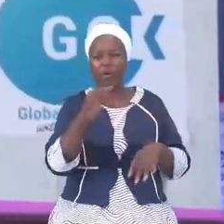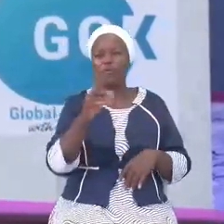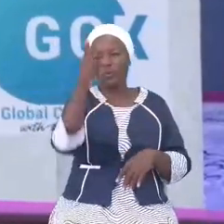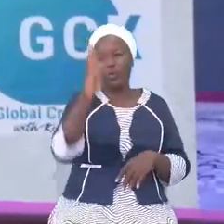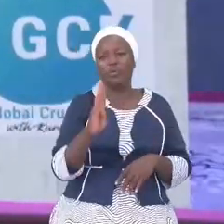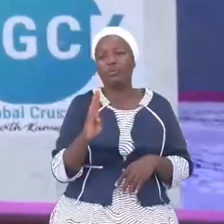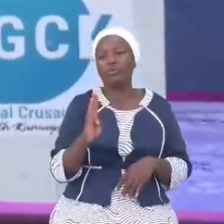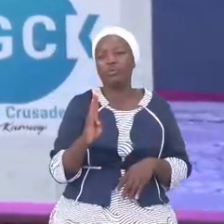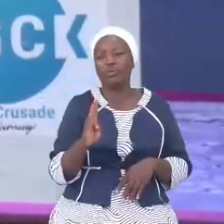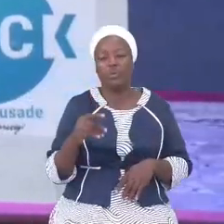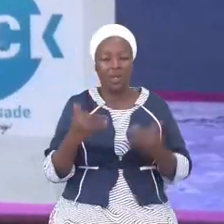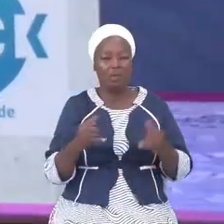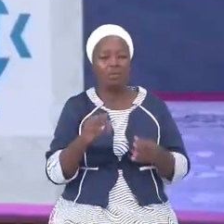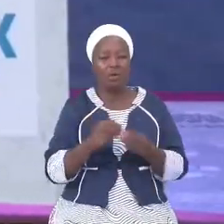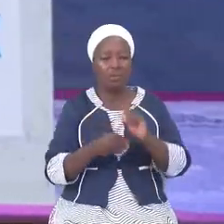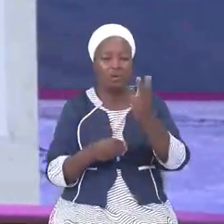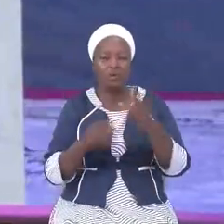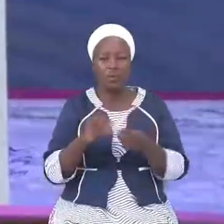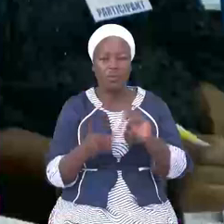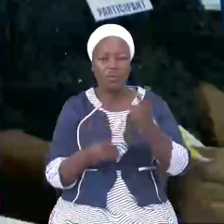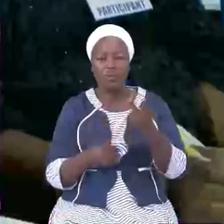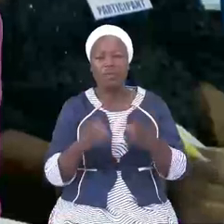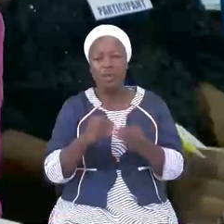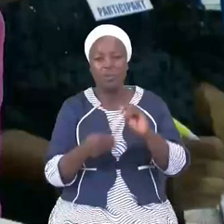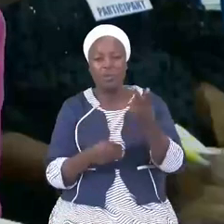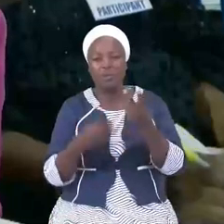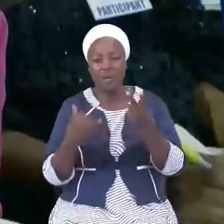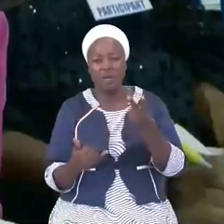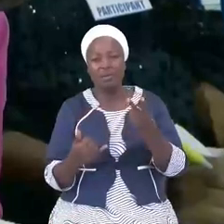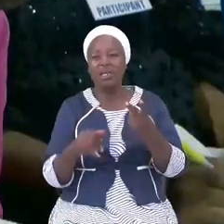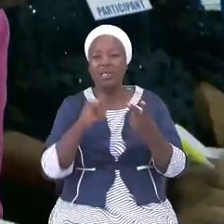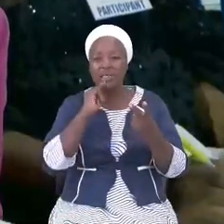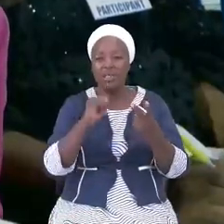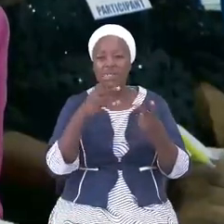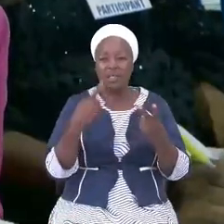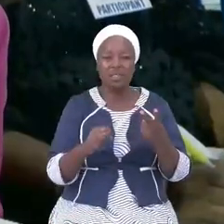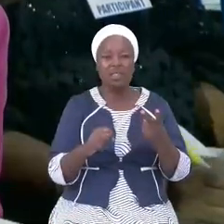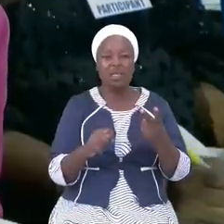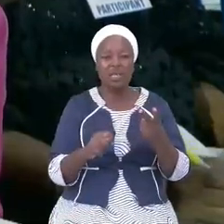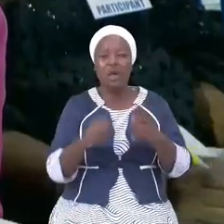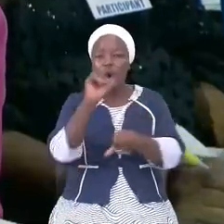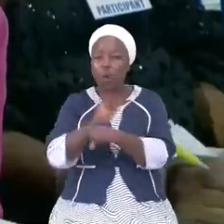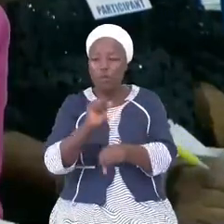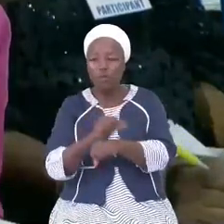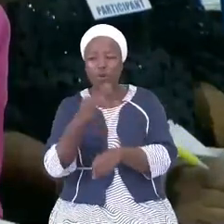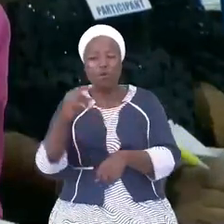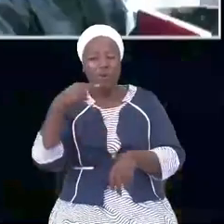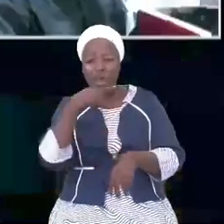Dieu. Deuxième élément, l'opération des vanités dans le mode de vie.